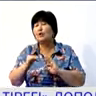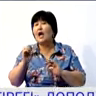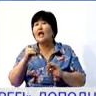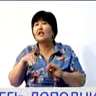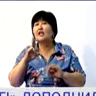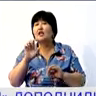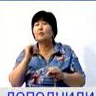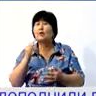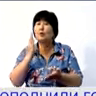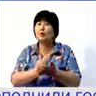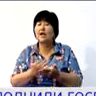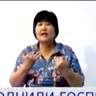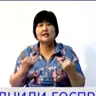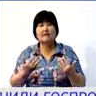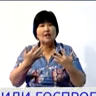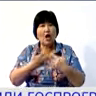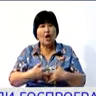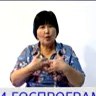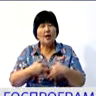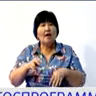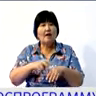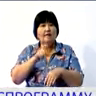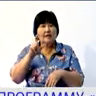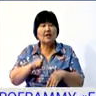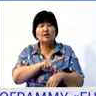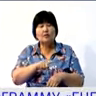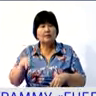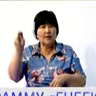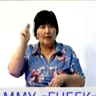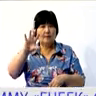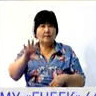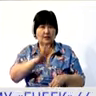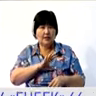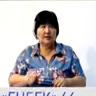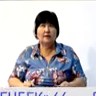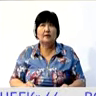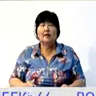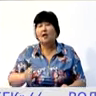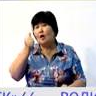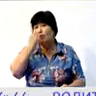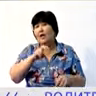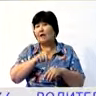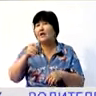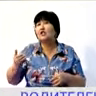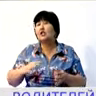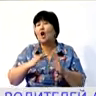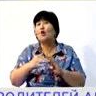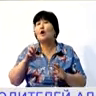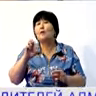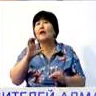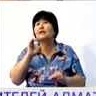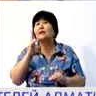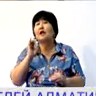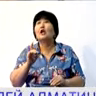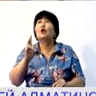Айтибекиби установлено современное оборудование. Врачи прошли обучение. Благодарен врачам жители аула Басыкара